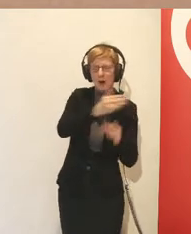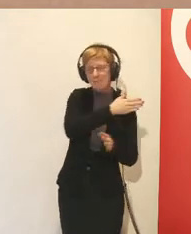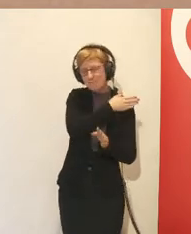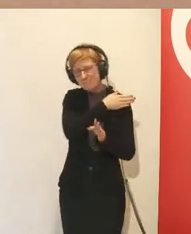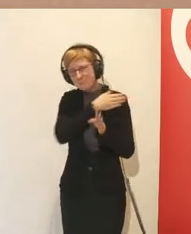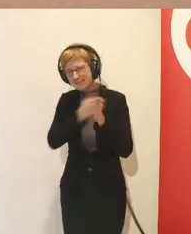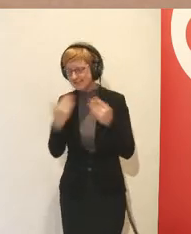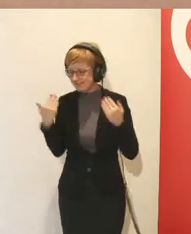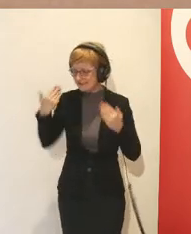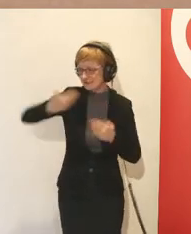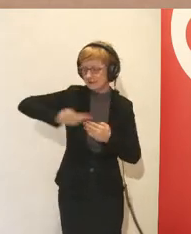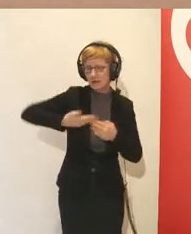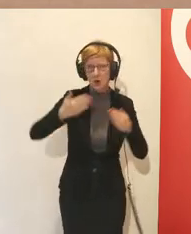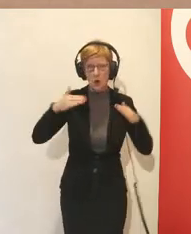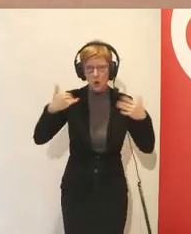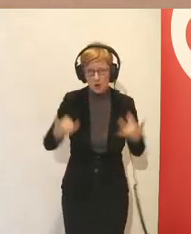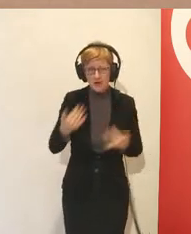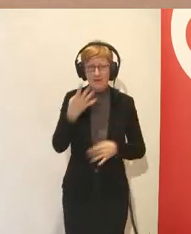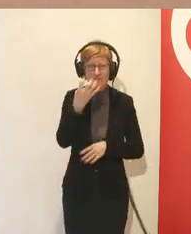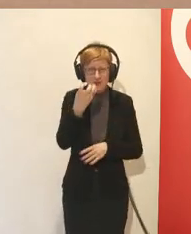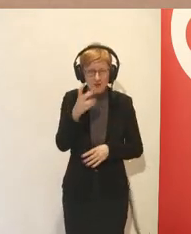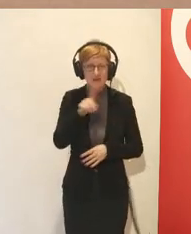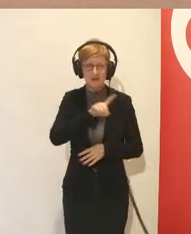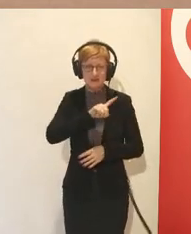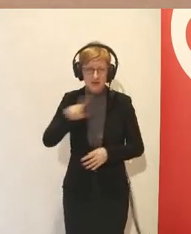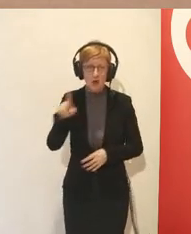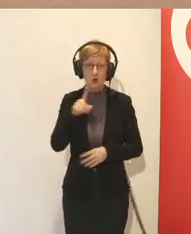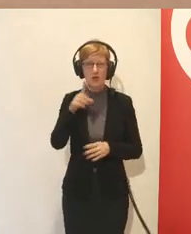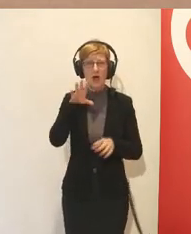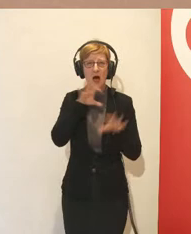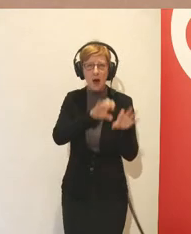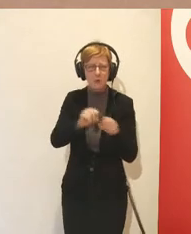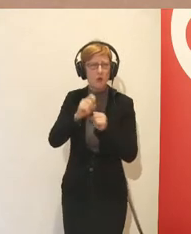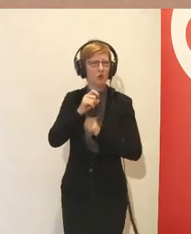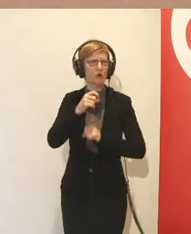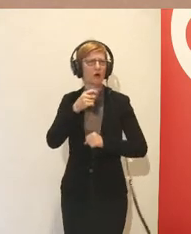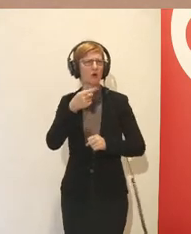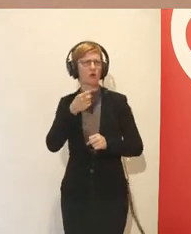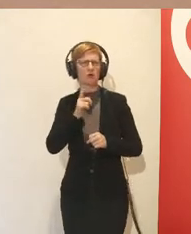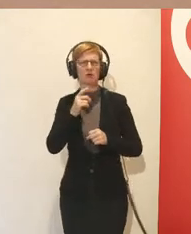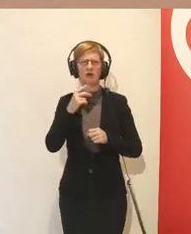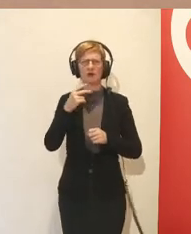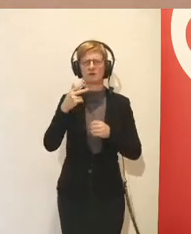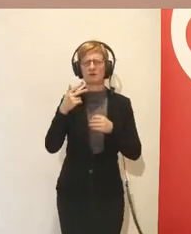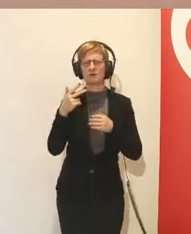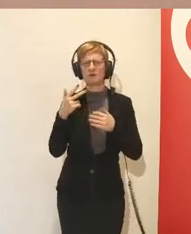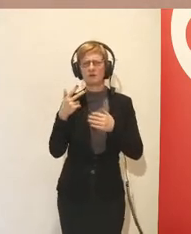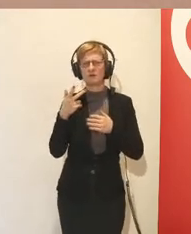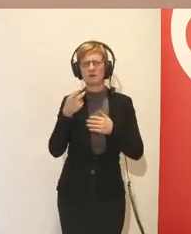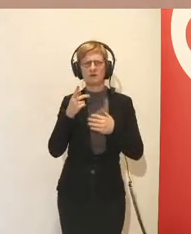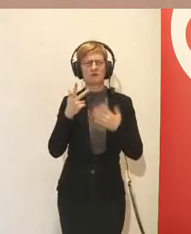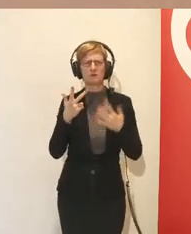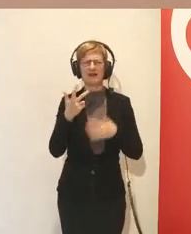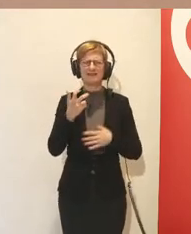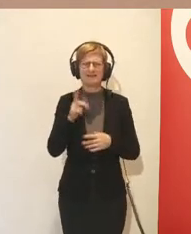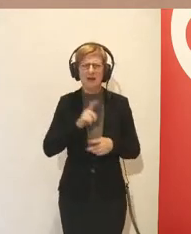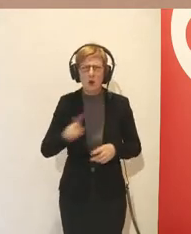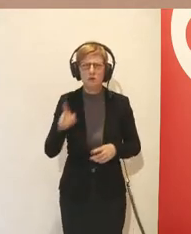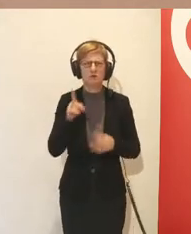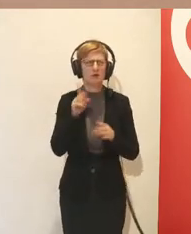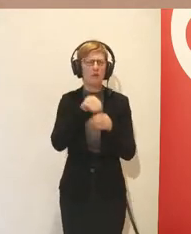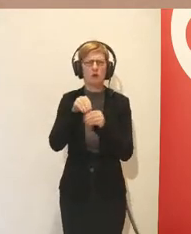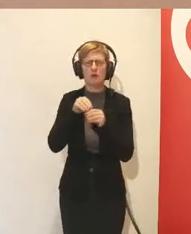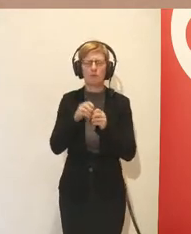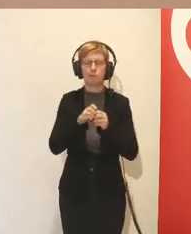über 140000 abonnenten oder 39.000 abonnenten angewachsen ist und da das